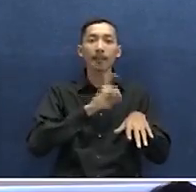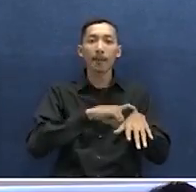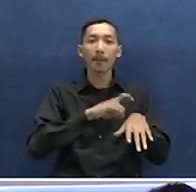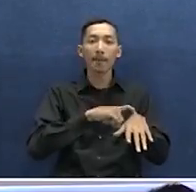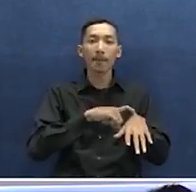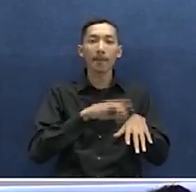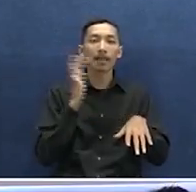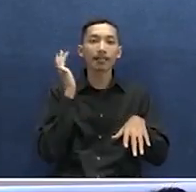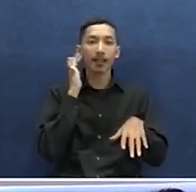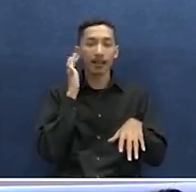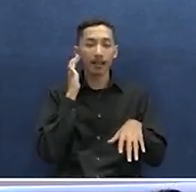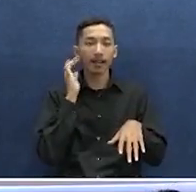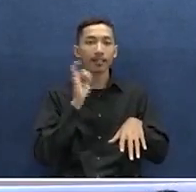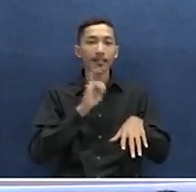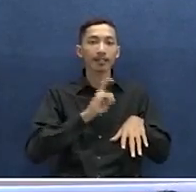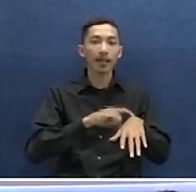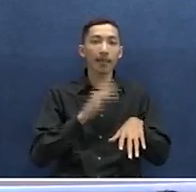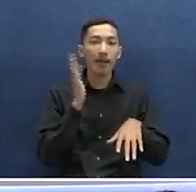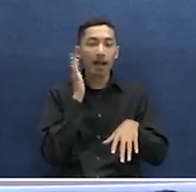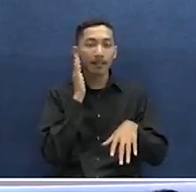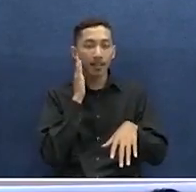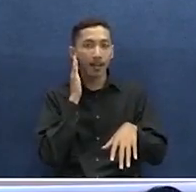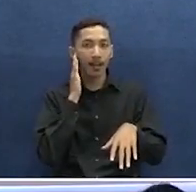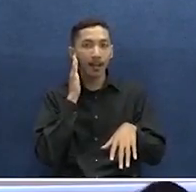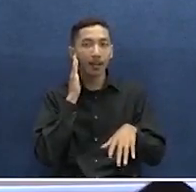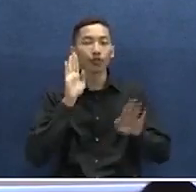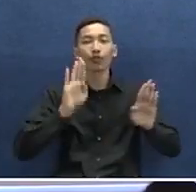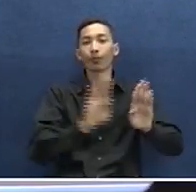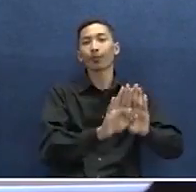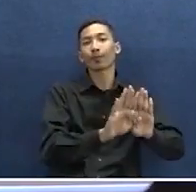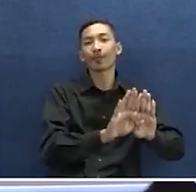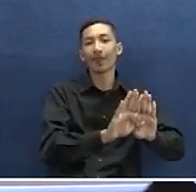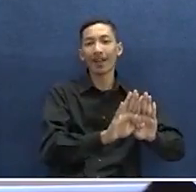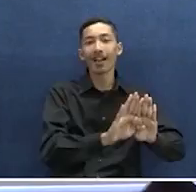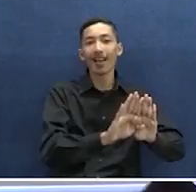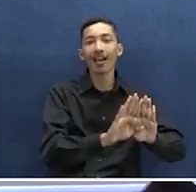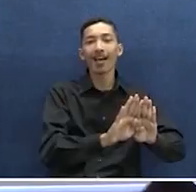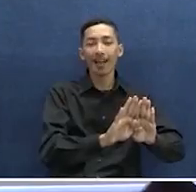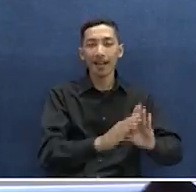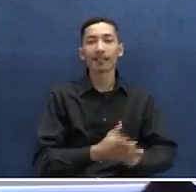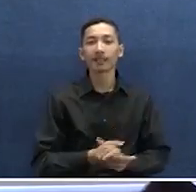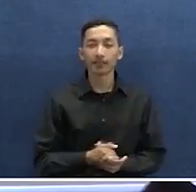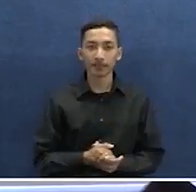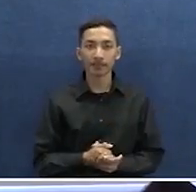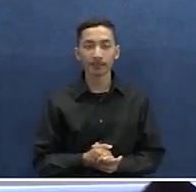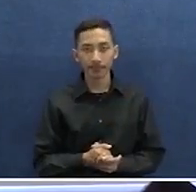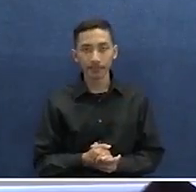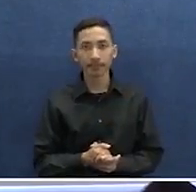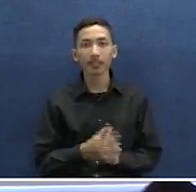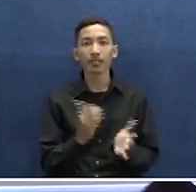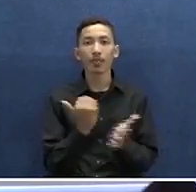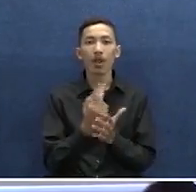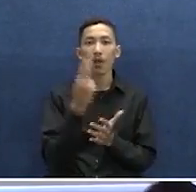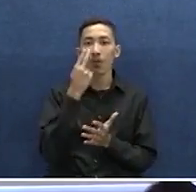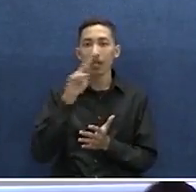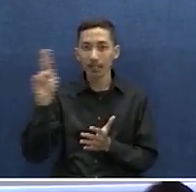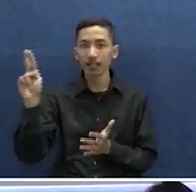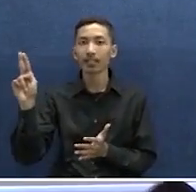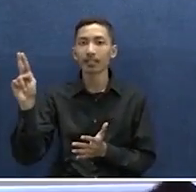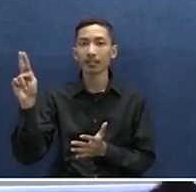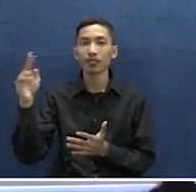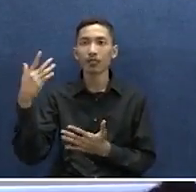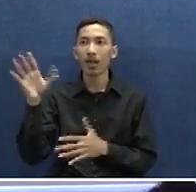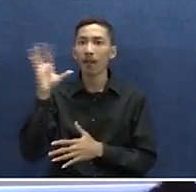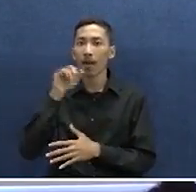shalat pasti tutup tapi sebetulnya luar negeri kan memang sudah ada jam-jam tertentu juga sebetulnya orang-orang luar itu suka udah lebih mengerti